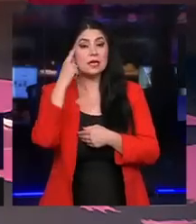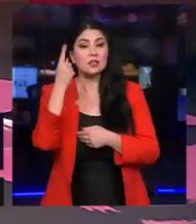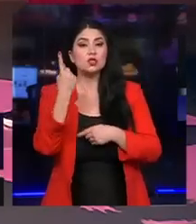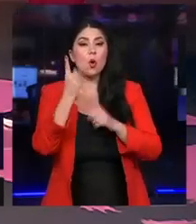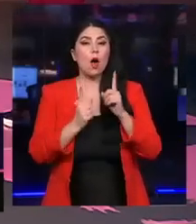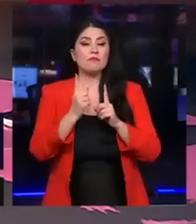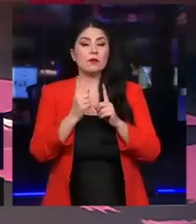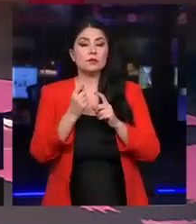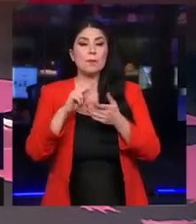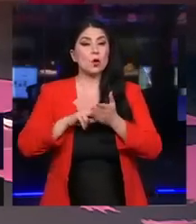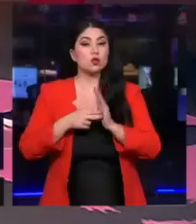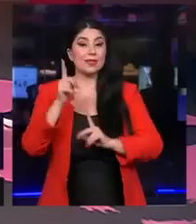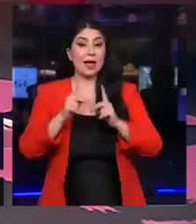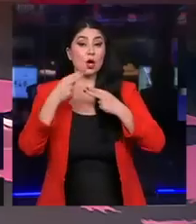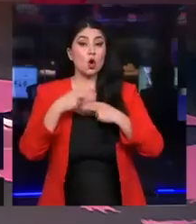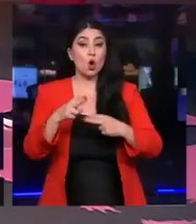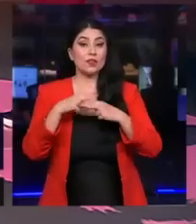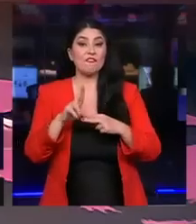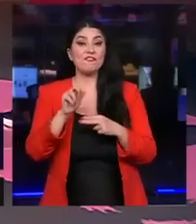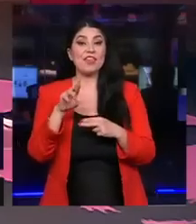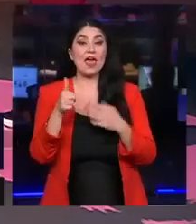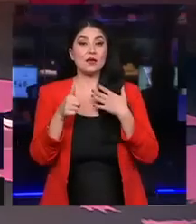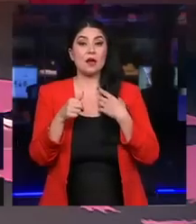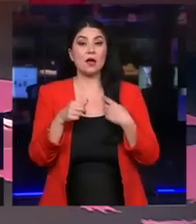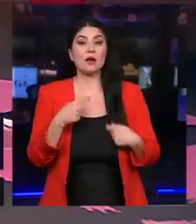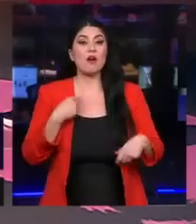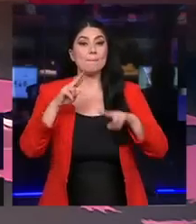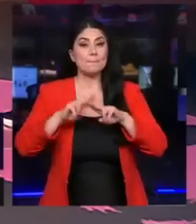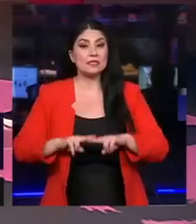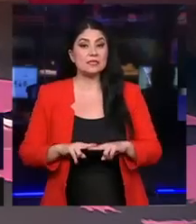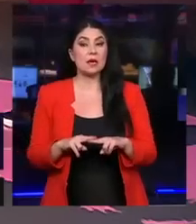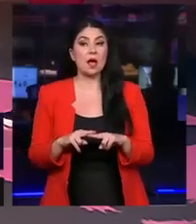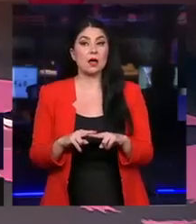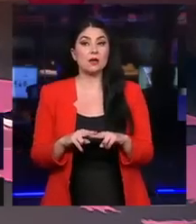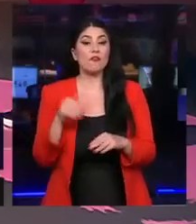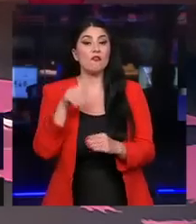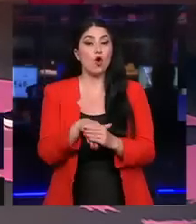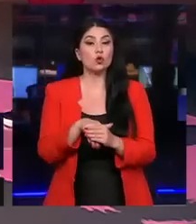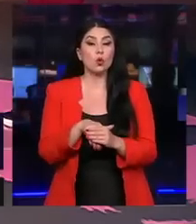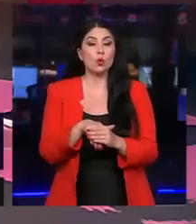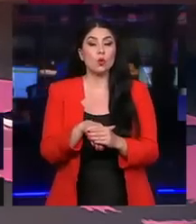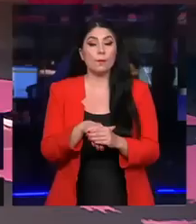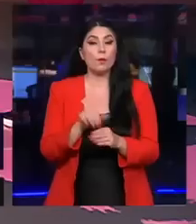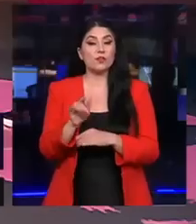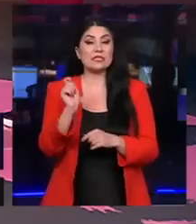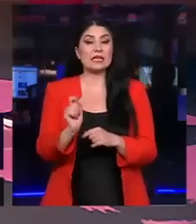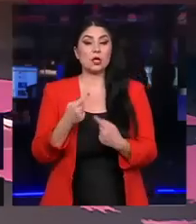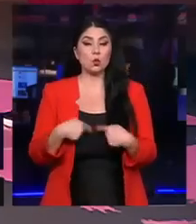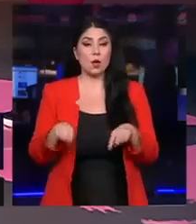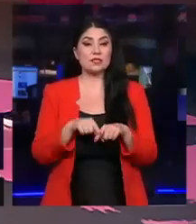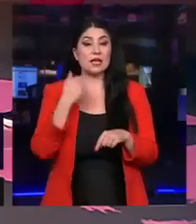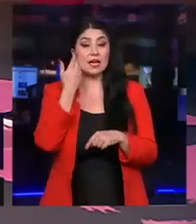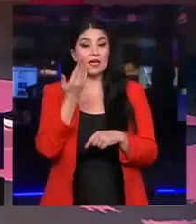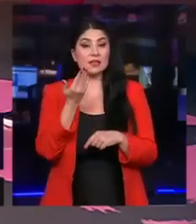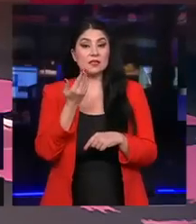mutare dacă în continuare Viena își va menține veto-ul de intrare al țării noastre atunci când se